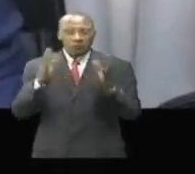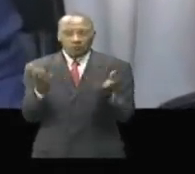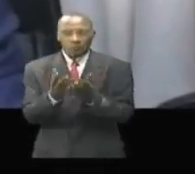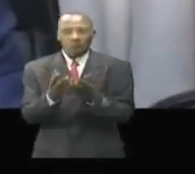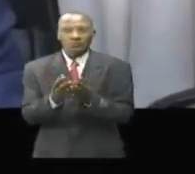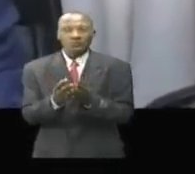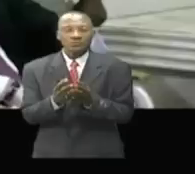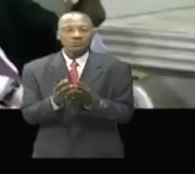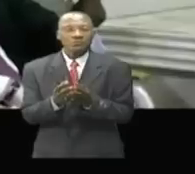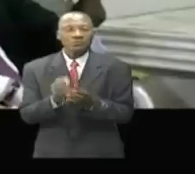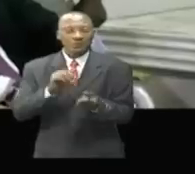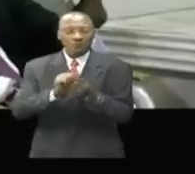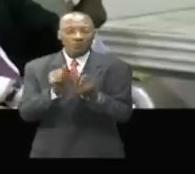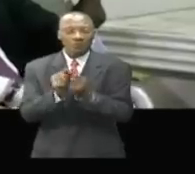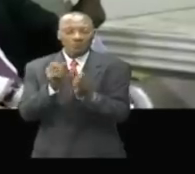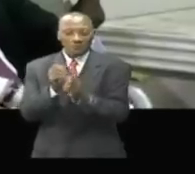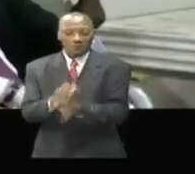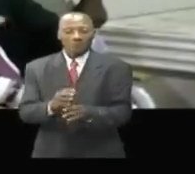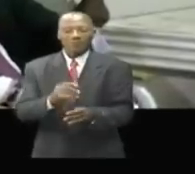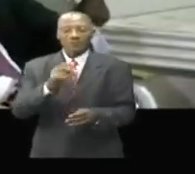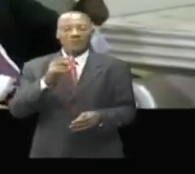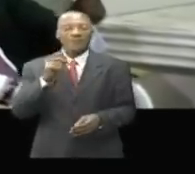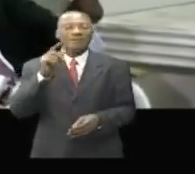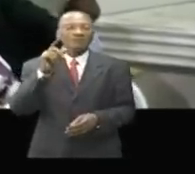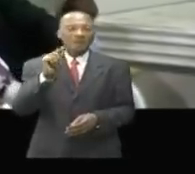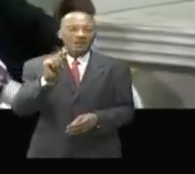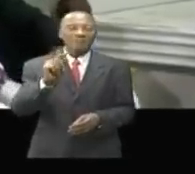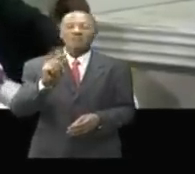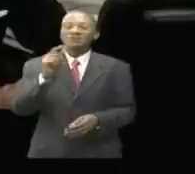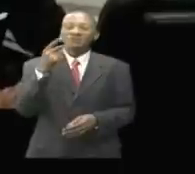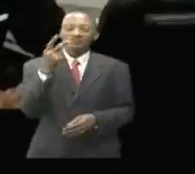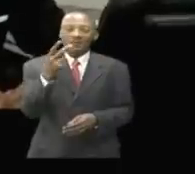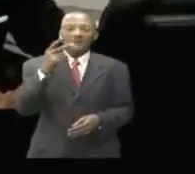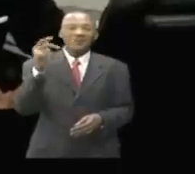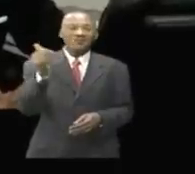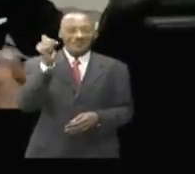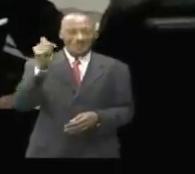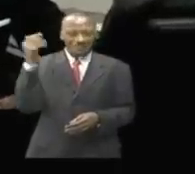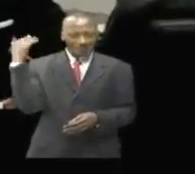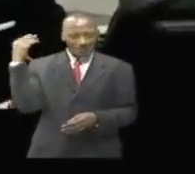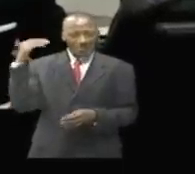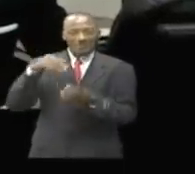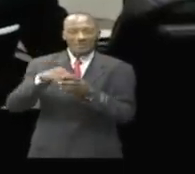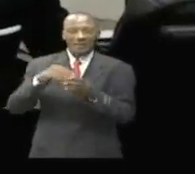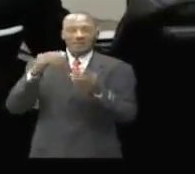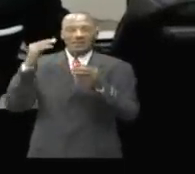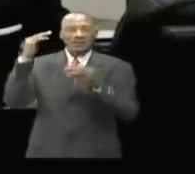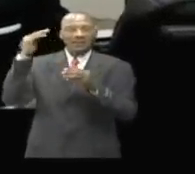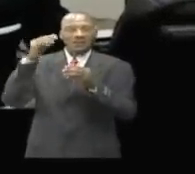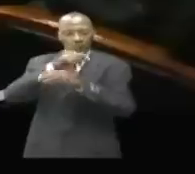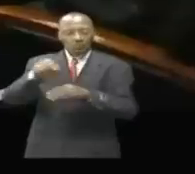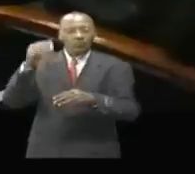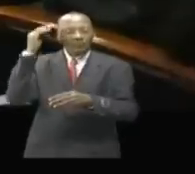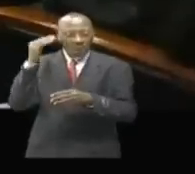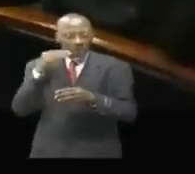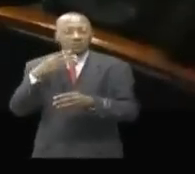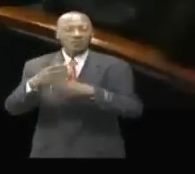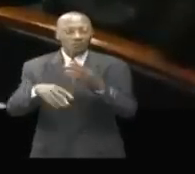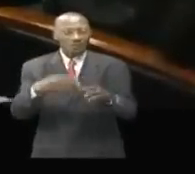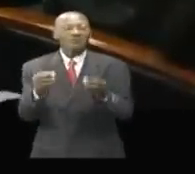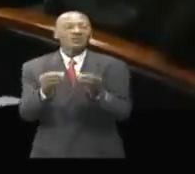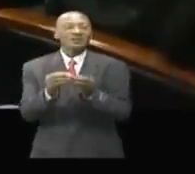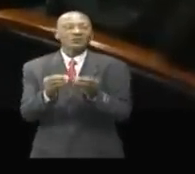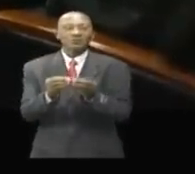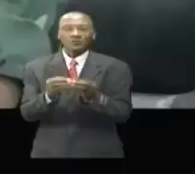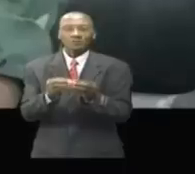du 20 au 21 septembre dernier au ministère de la Défense nationale, à la Direction générale des douanes et assises, à l'état-major